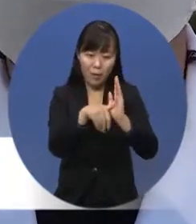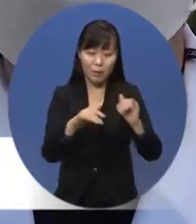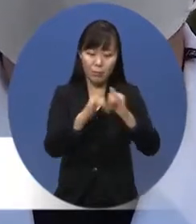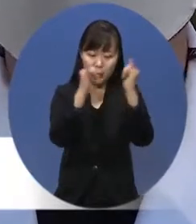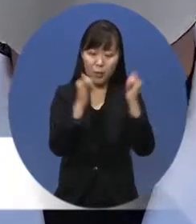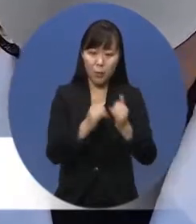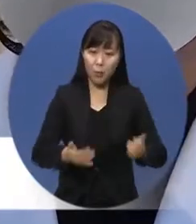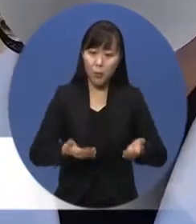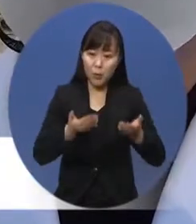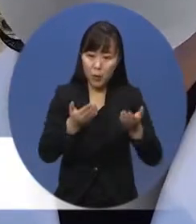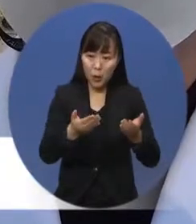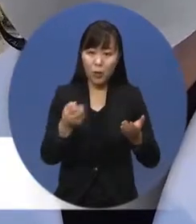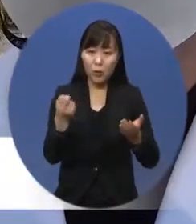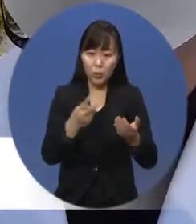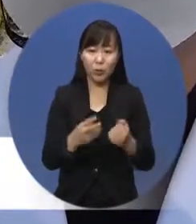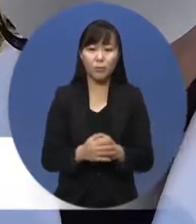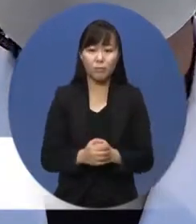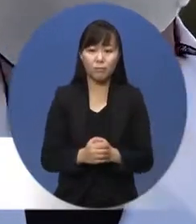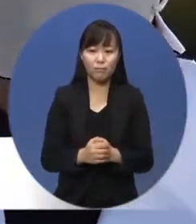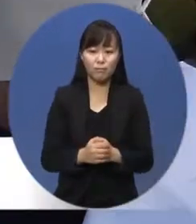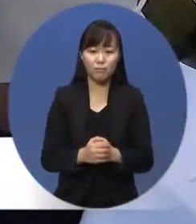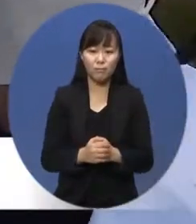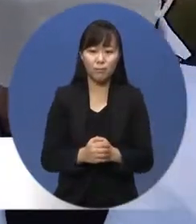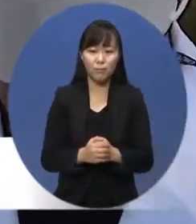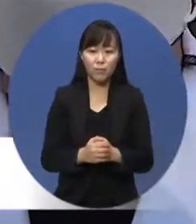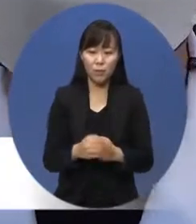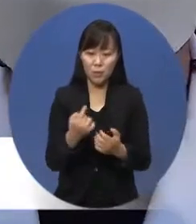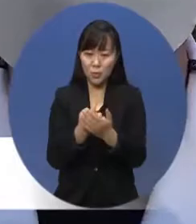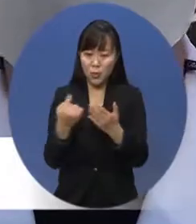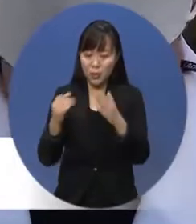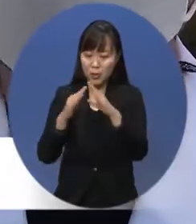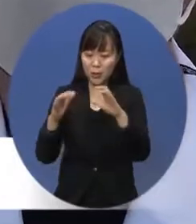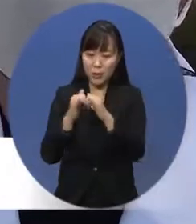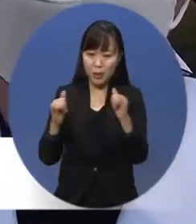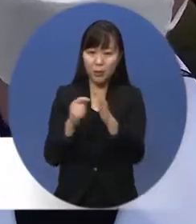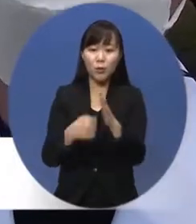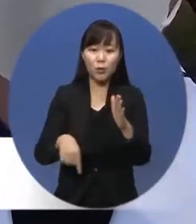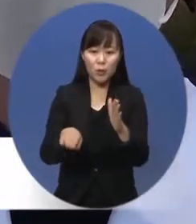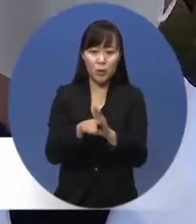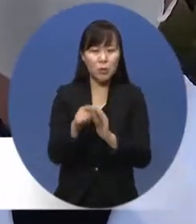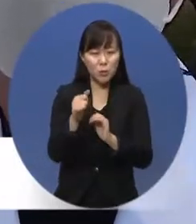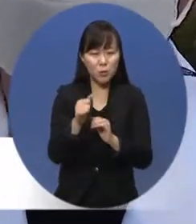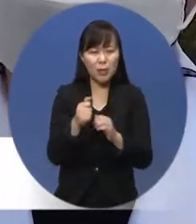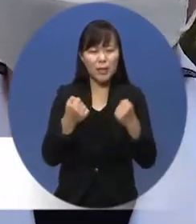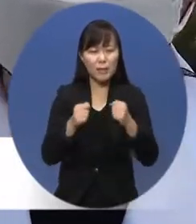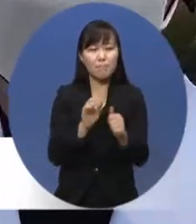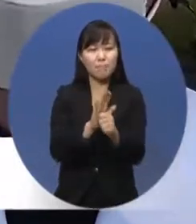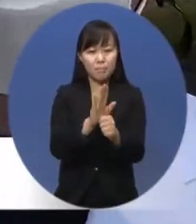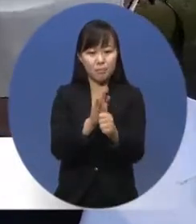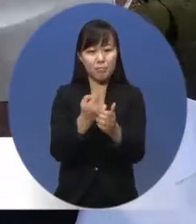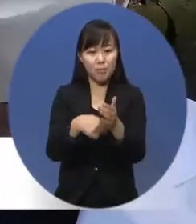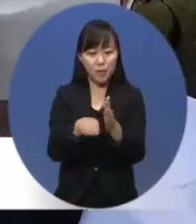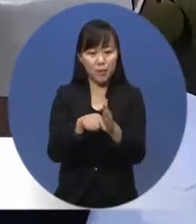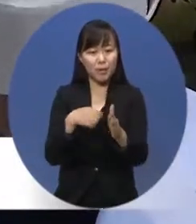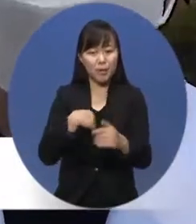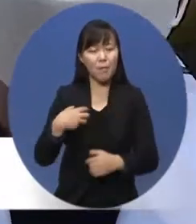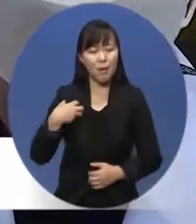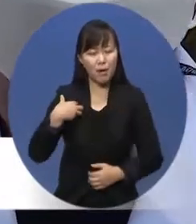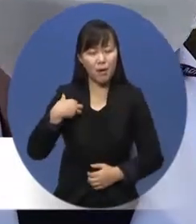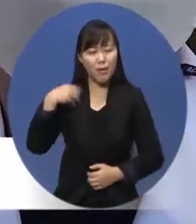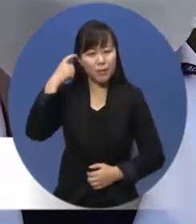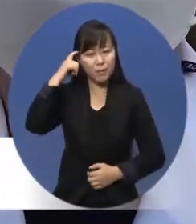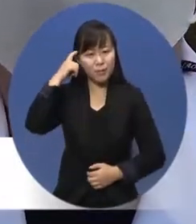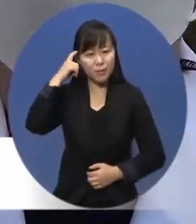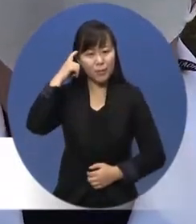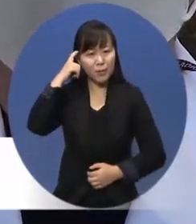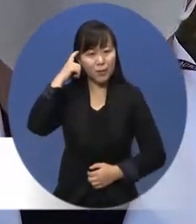사회에 봉사하고 소외된 이웃들을 위해서 조금이나마 힘을 보태는 게 제가 꼭할 일이라고 생각이